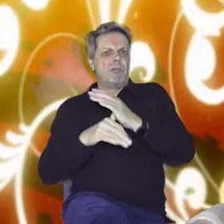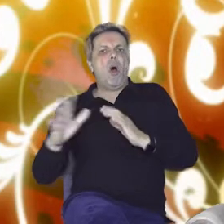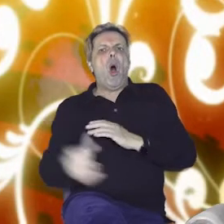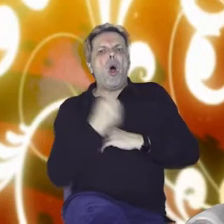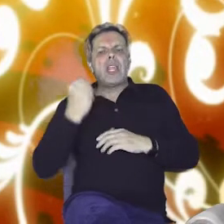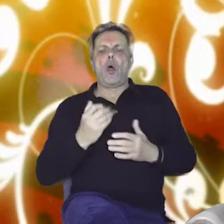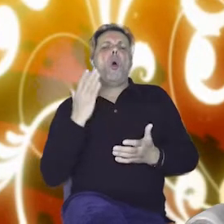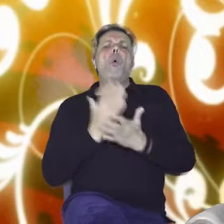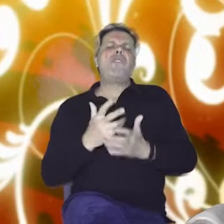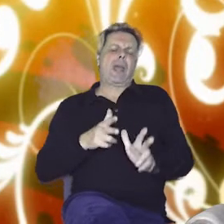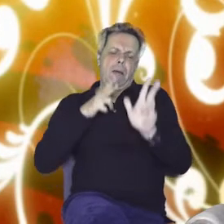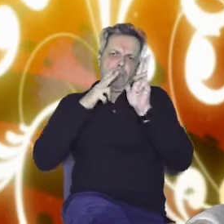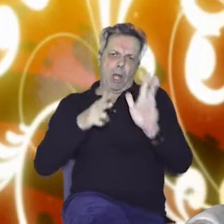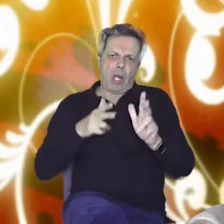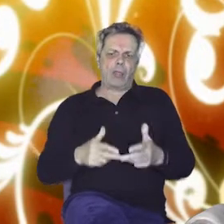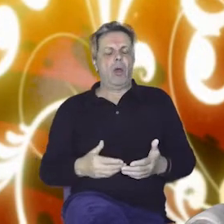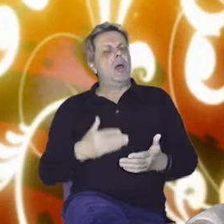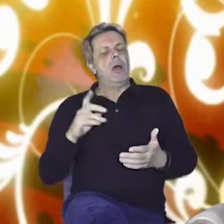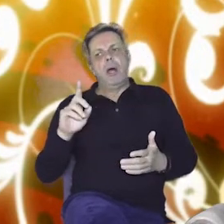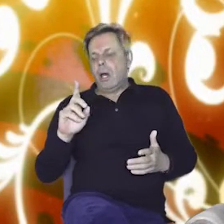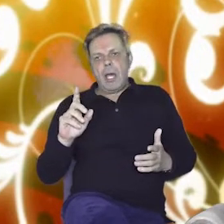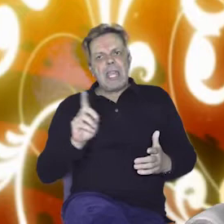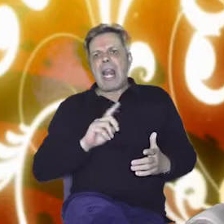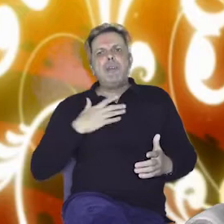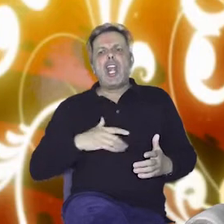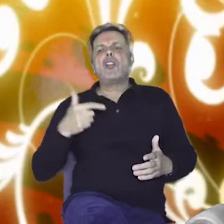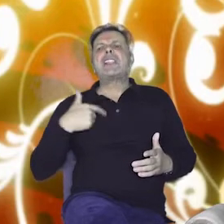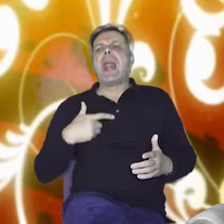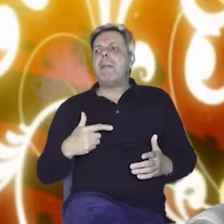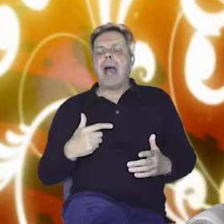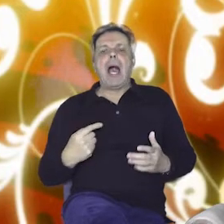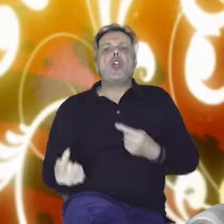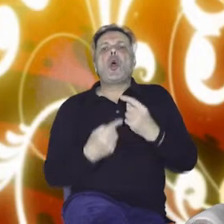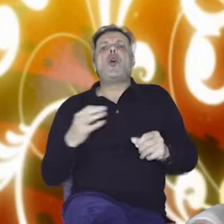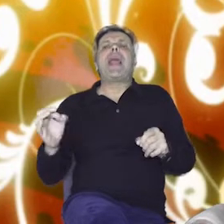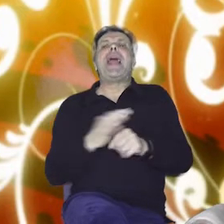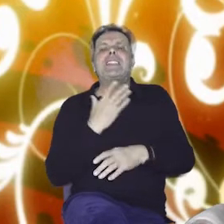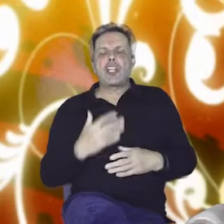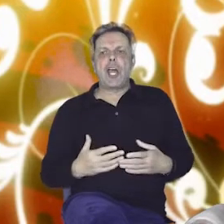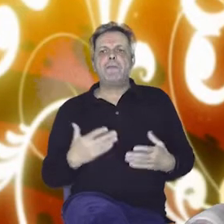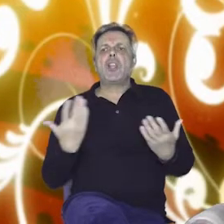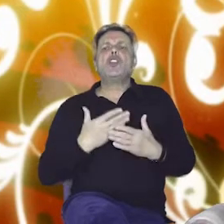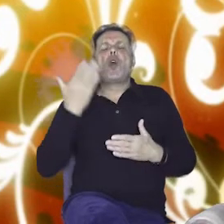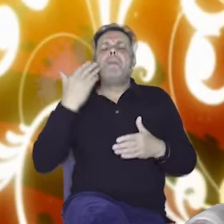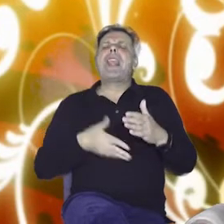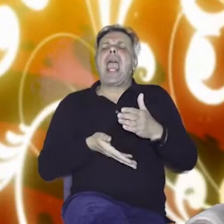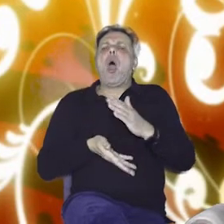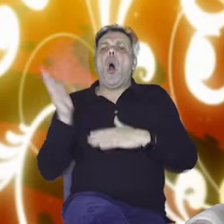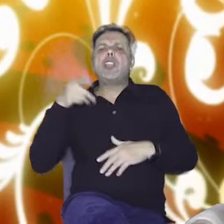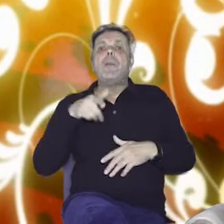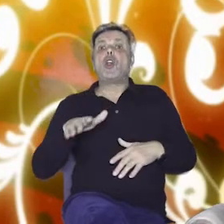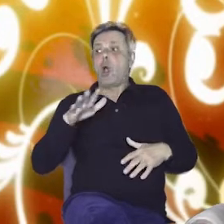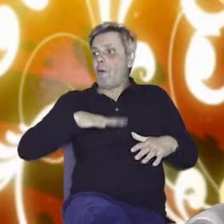uvijek prokleto. Da. I nemoj da nam se neka nesreća nadnese na obitelj, što prije odimo iz ovog